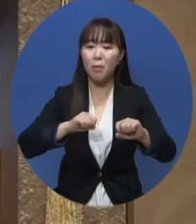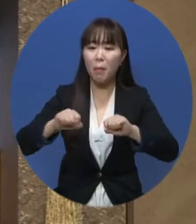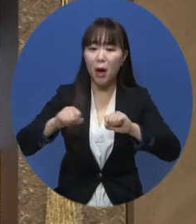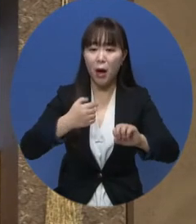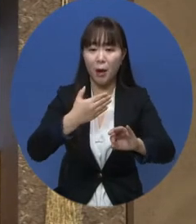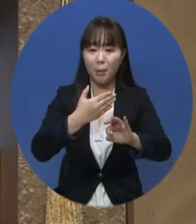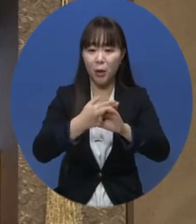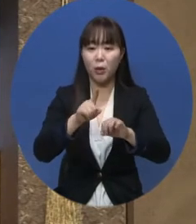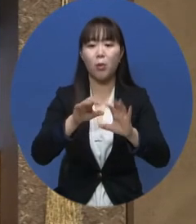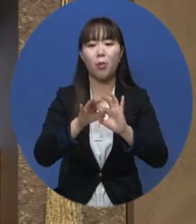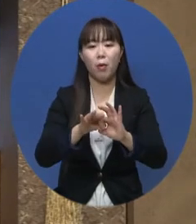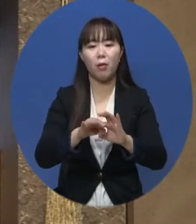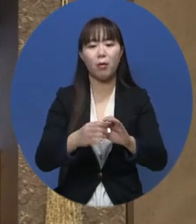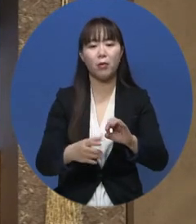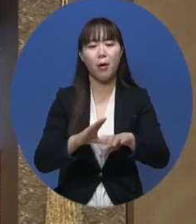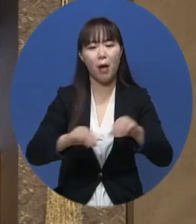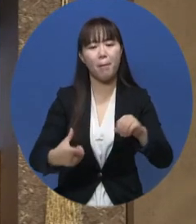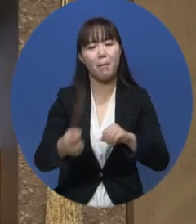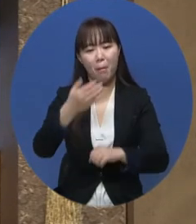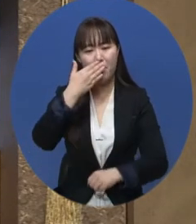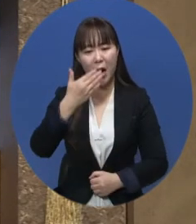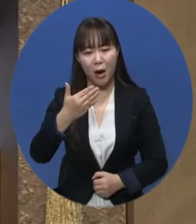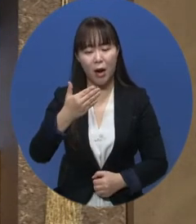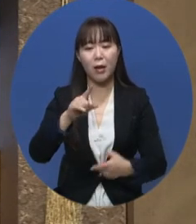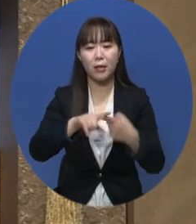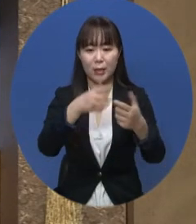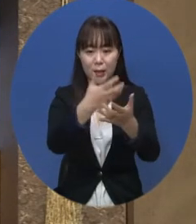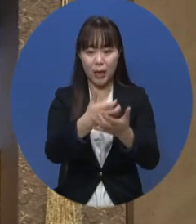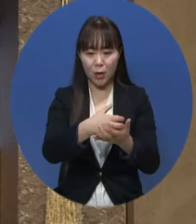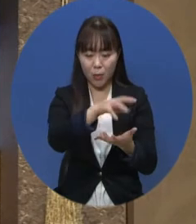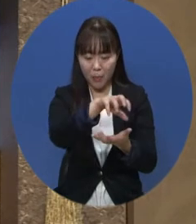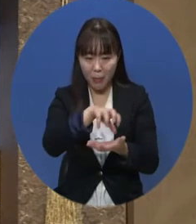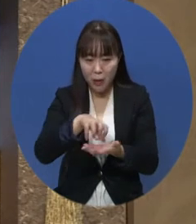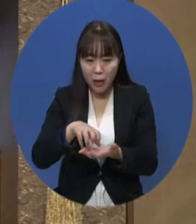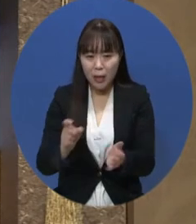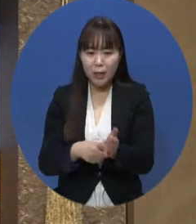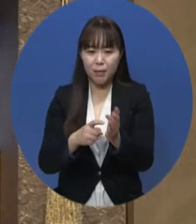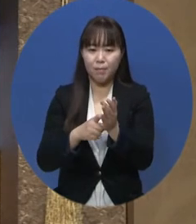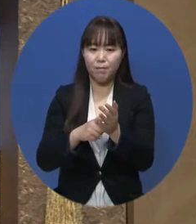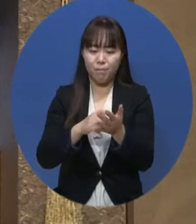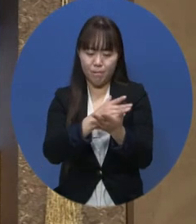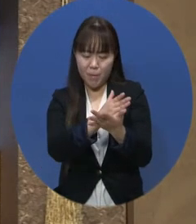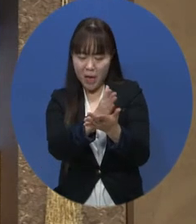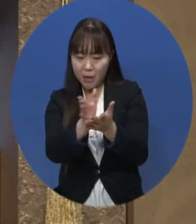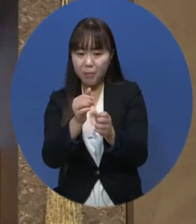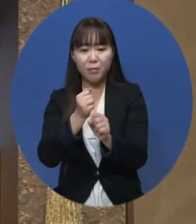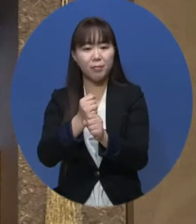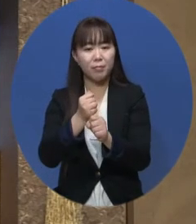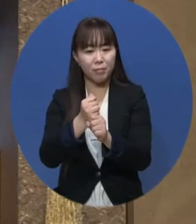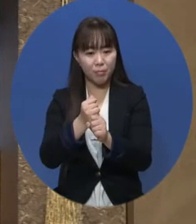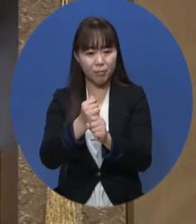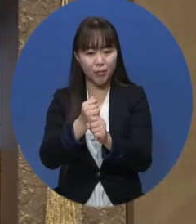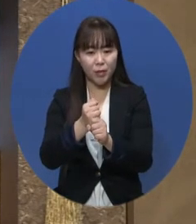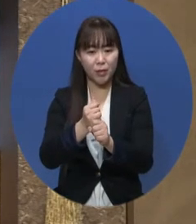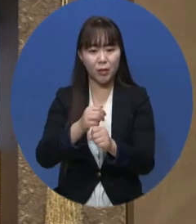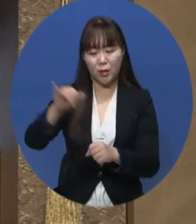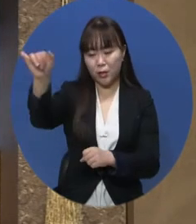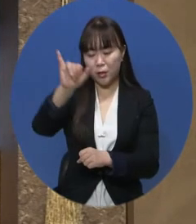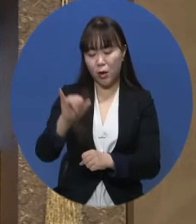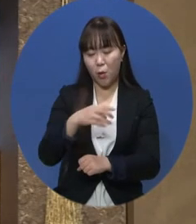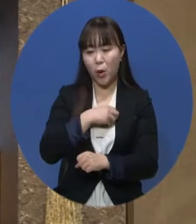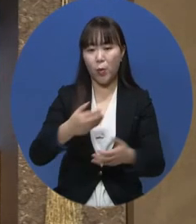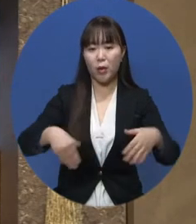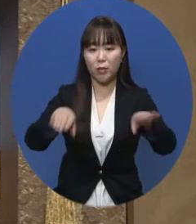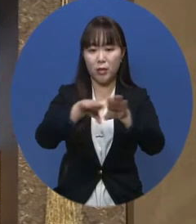대처하면 이런 부분을 빨리 해결하더라. 네. 그것을 자료를 모아서 긴급으로 해가지고 매뉴얼을 만들어서